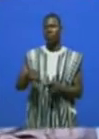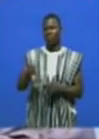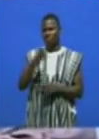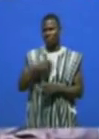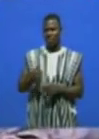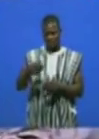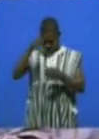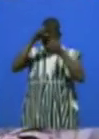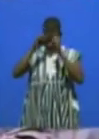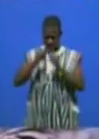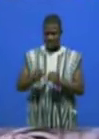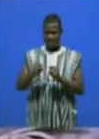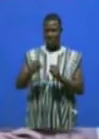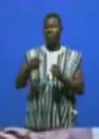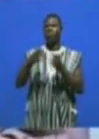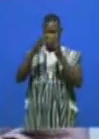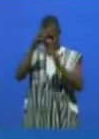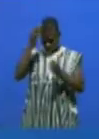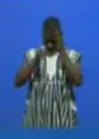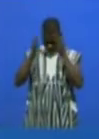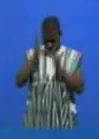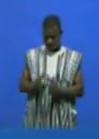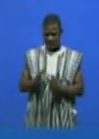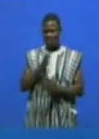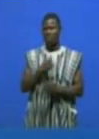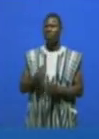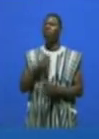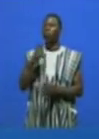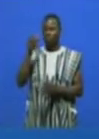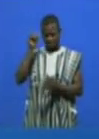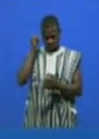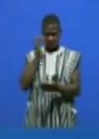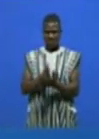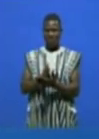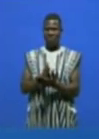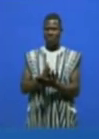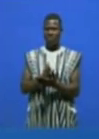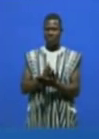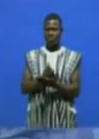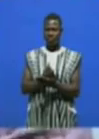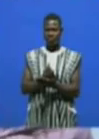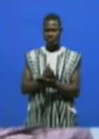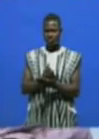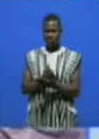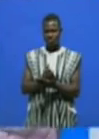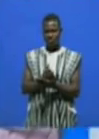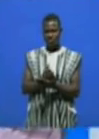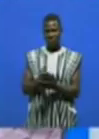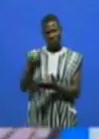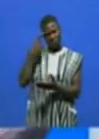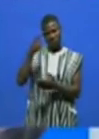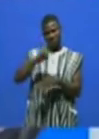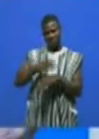est le prix 26 et doudou à la serrure de la loi sacrifié en suspendant et de ne suit ou pas